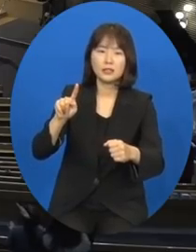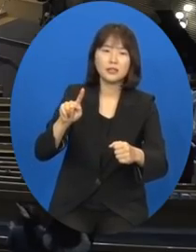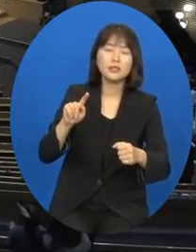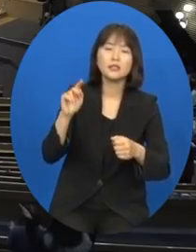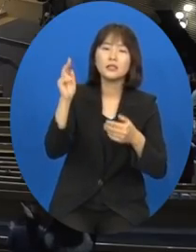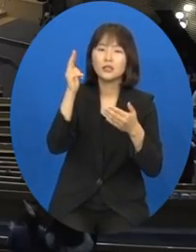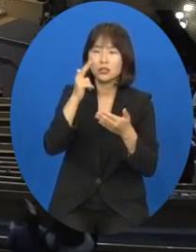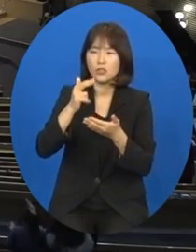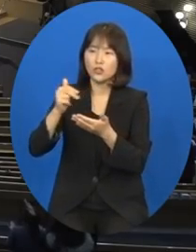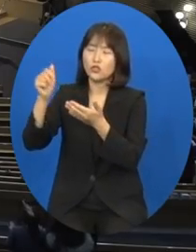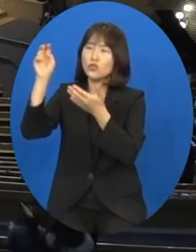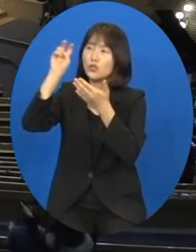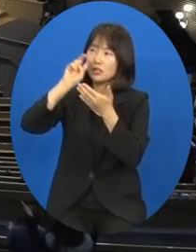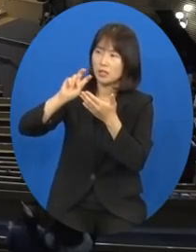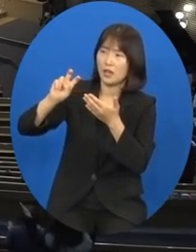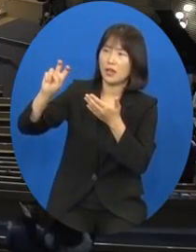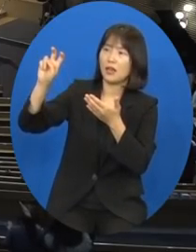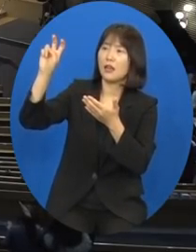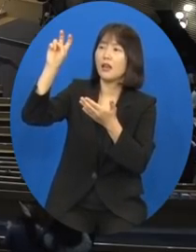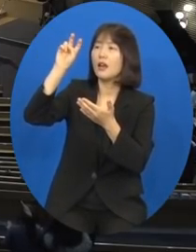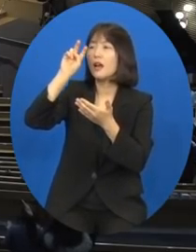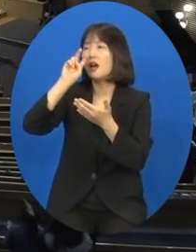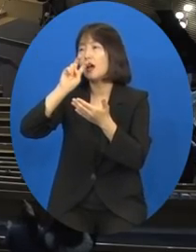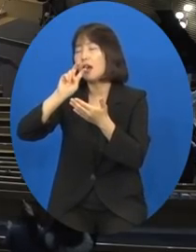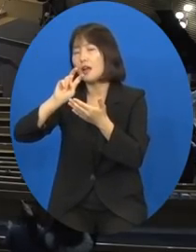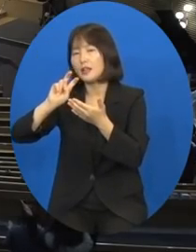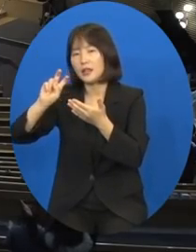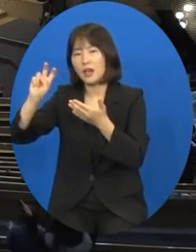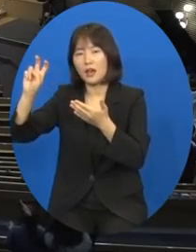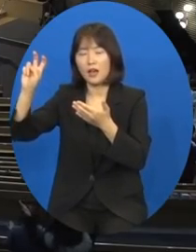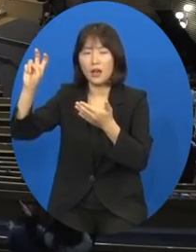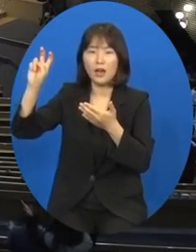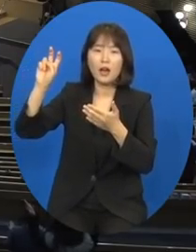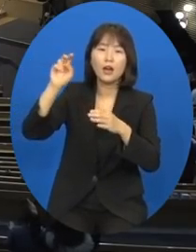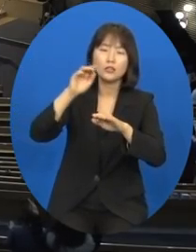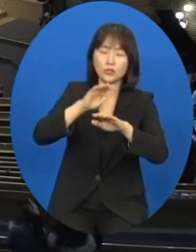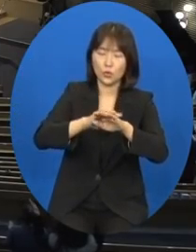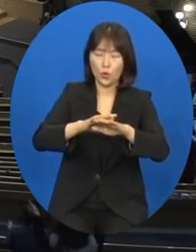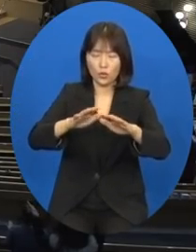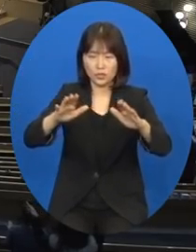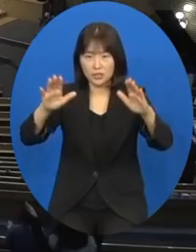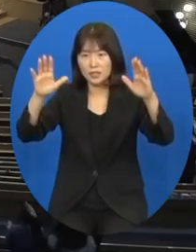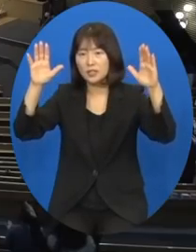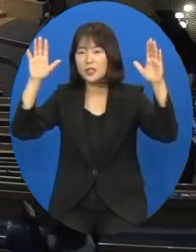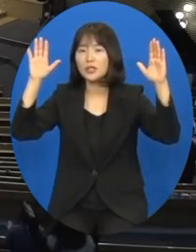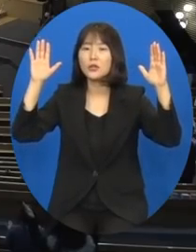we go my own